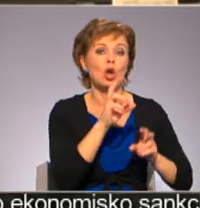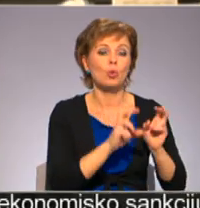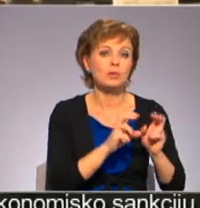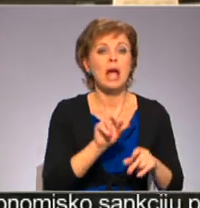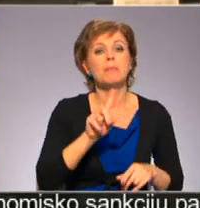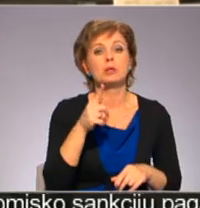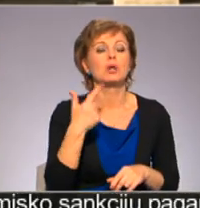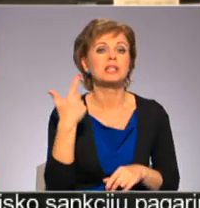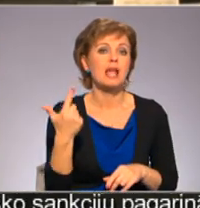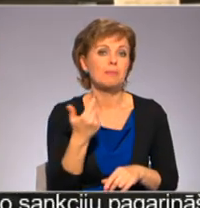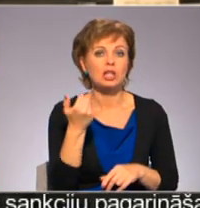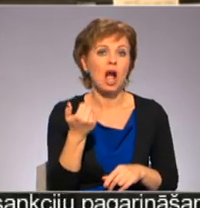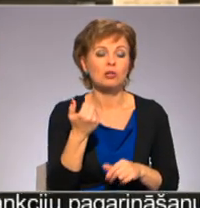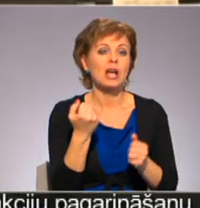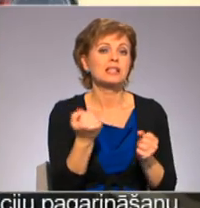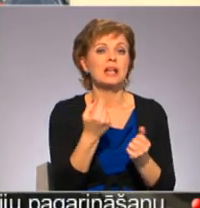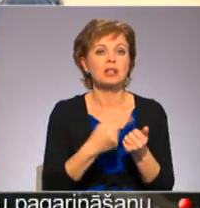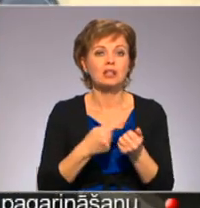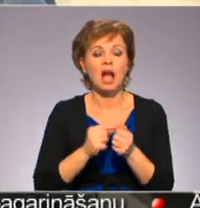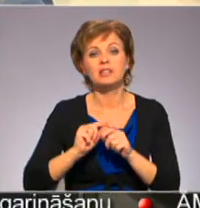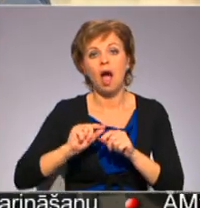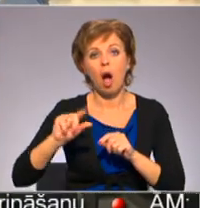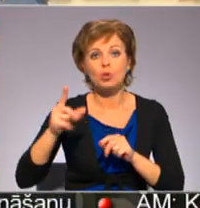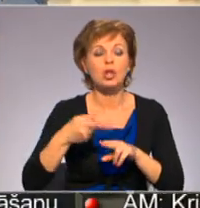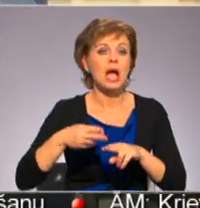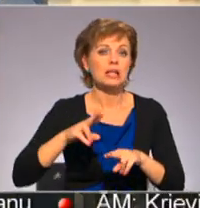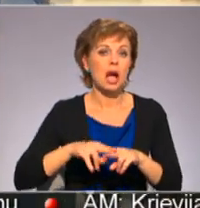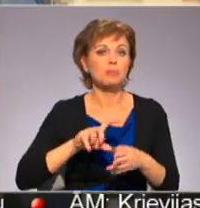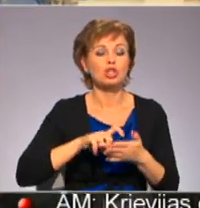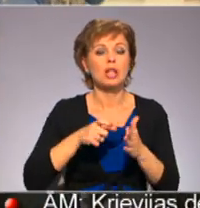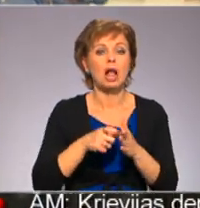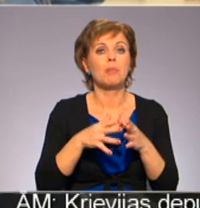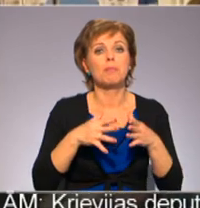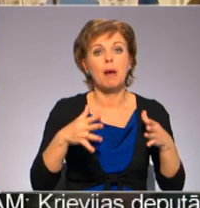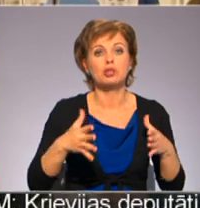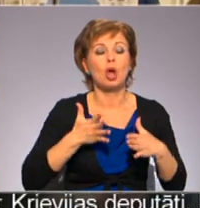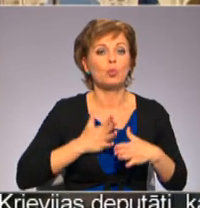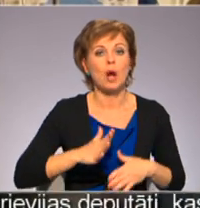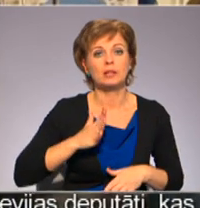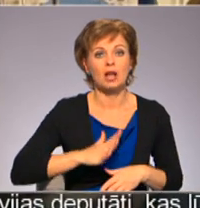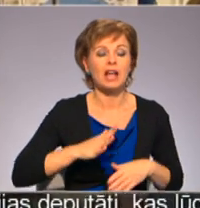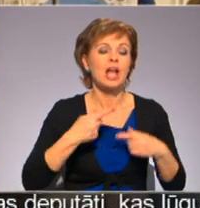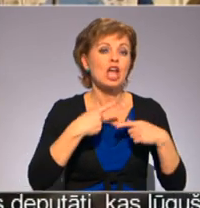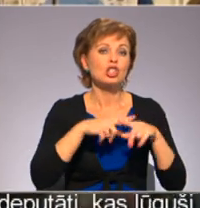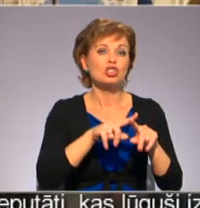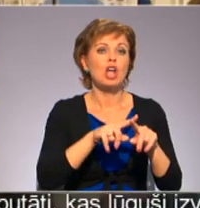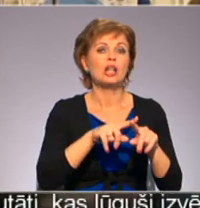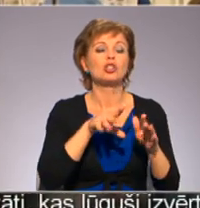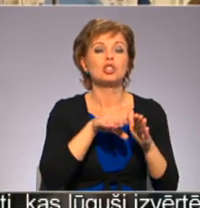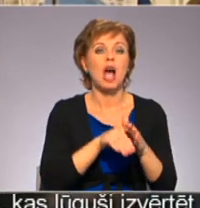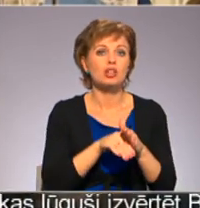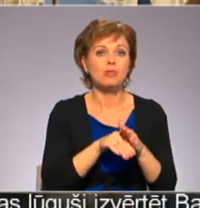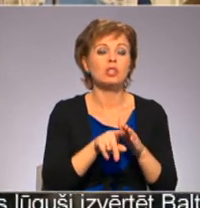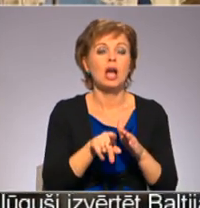darba gados strādātais skaits tiešām strauji audzis. Tāpēc šis telpu paplašinājums ļoti gaidīts. Inženieru sastāvs ir